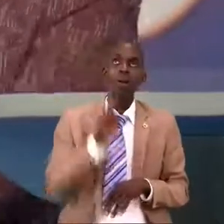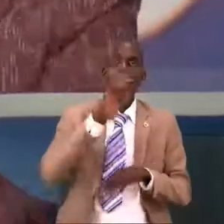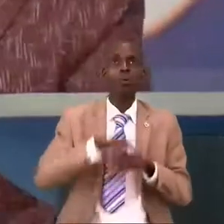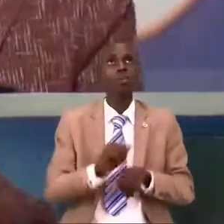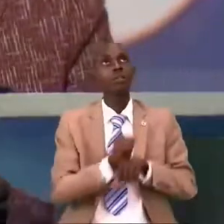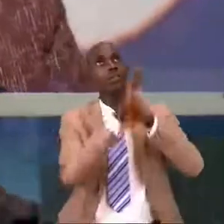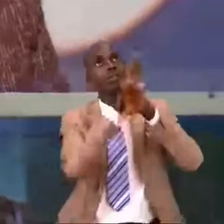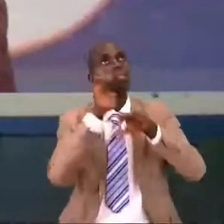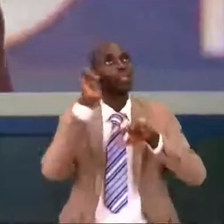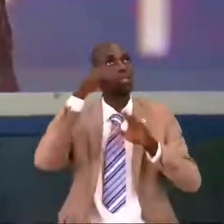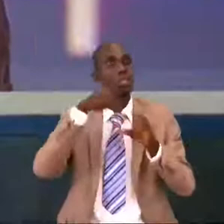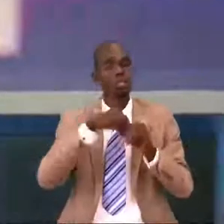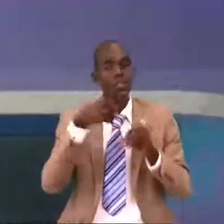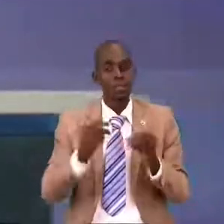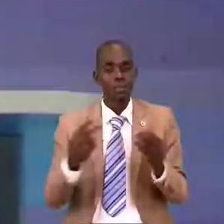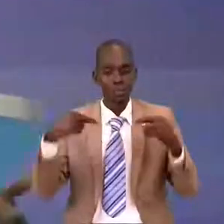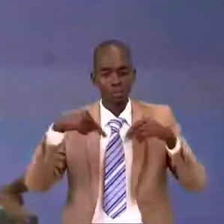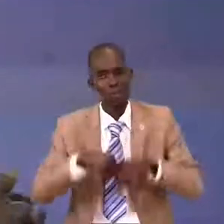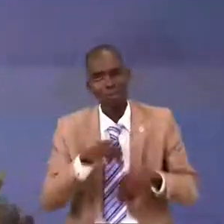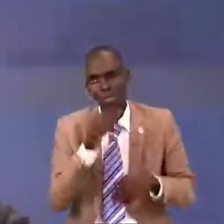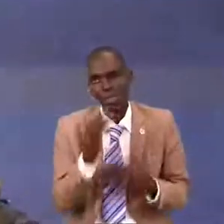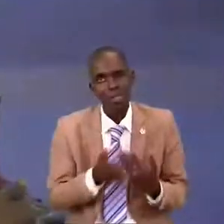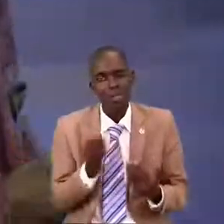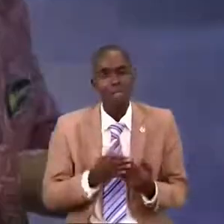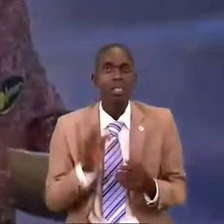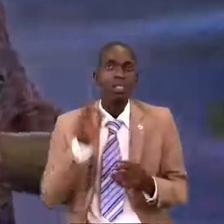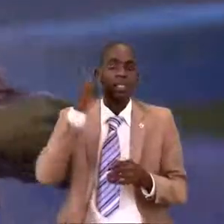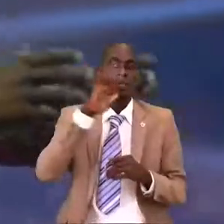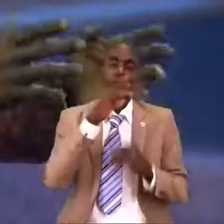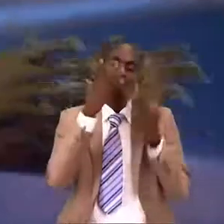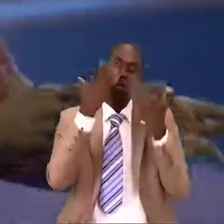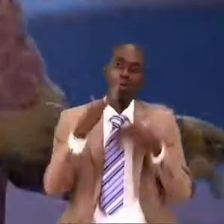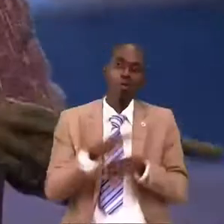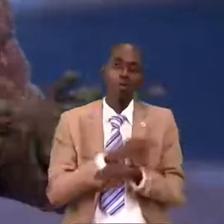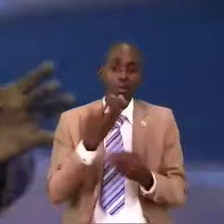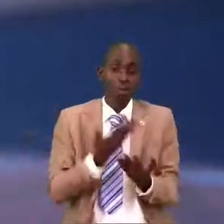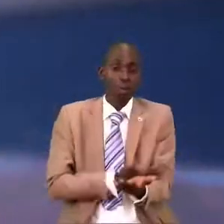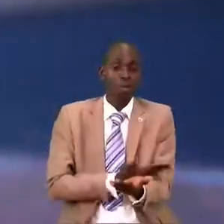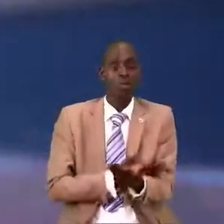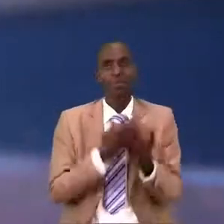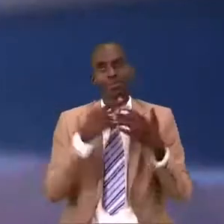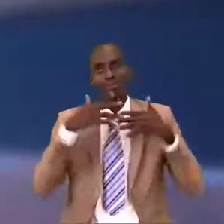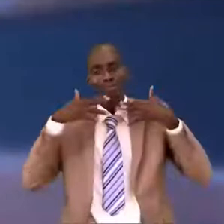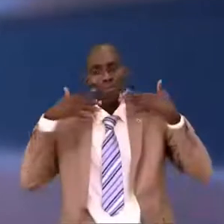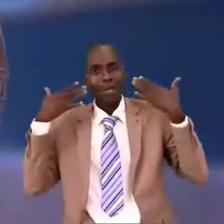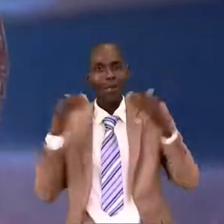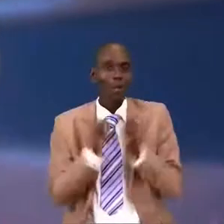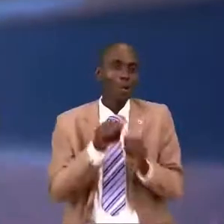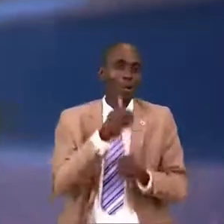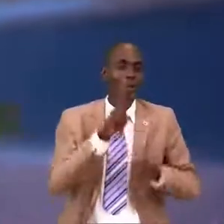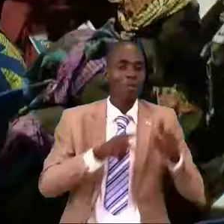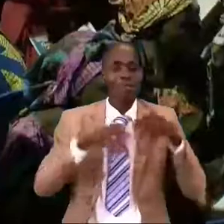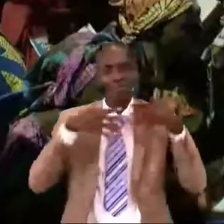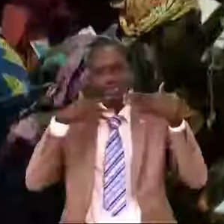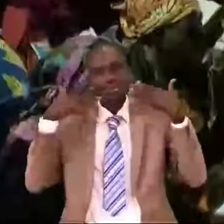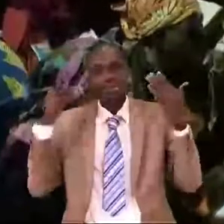tu souris. Quand tu es avec les autres, tu souris. Mais quand tu es tout seul et tu vois les conséquences de ce que tu